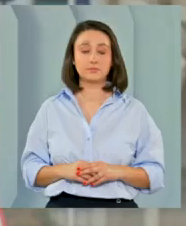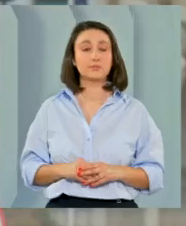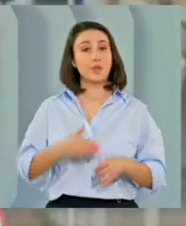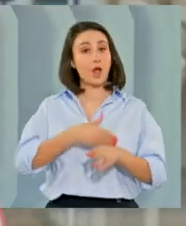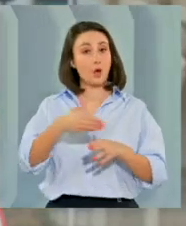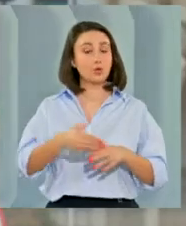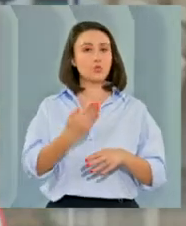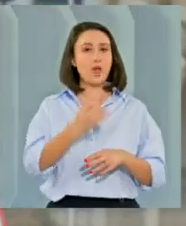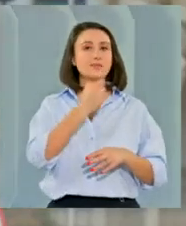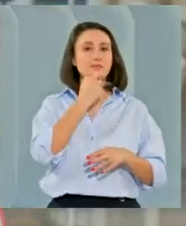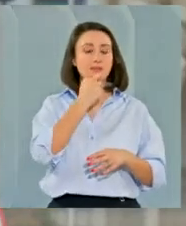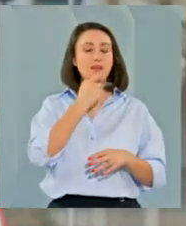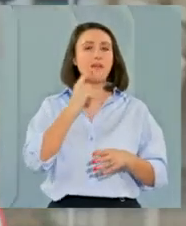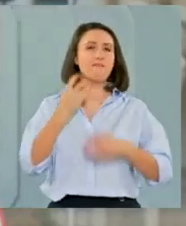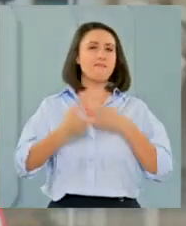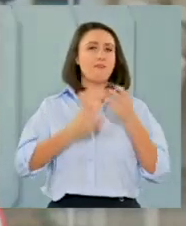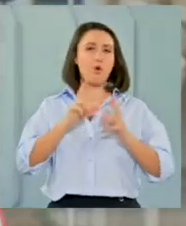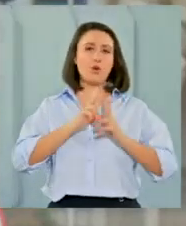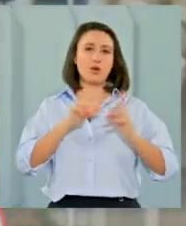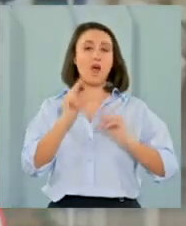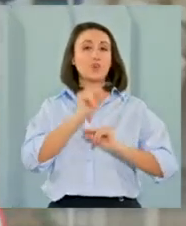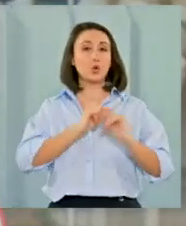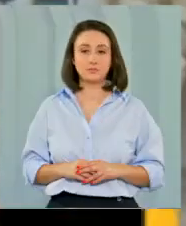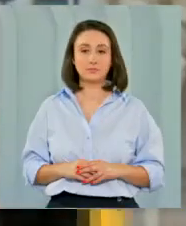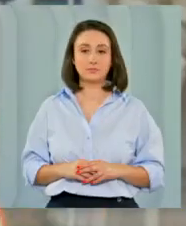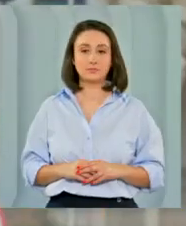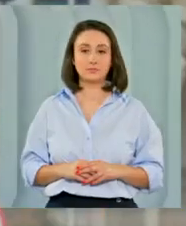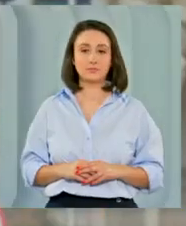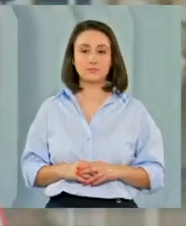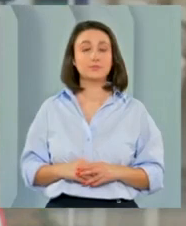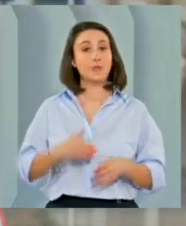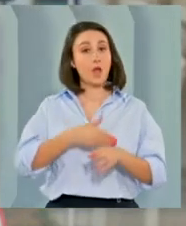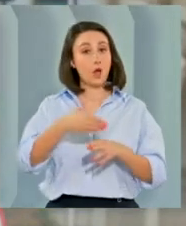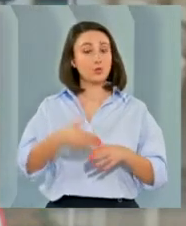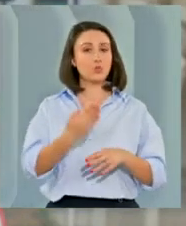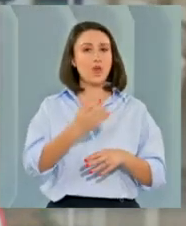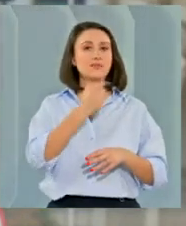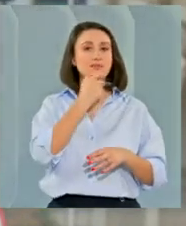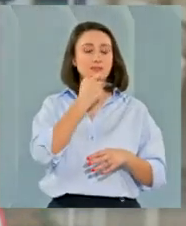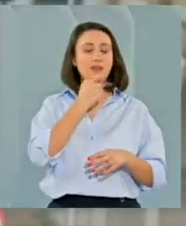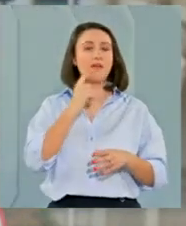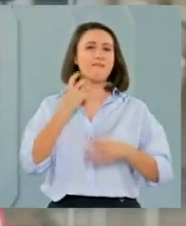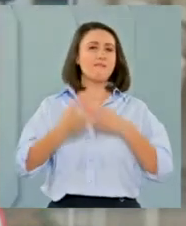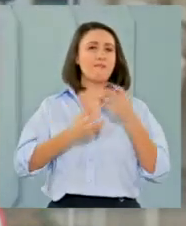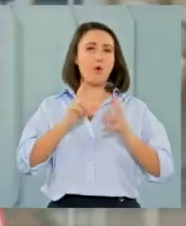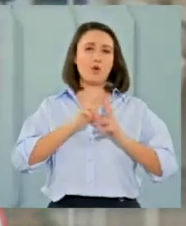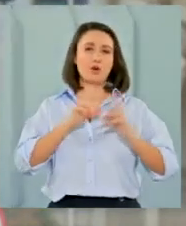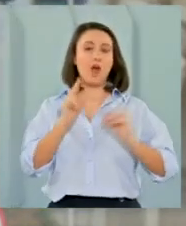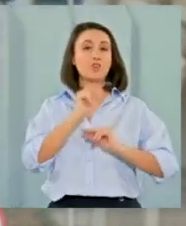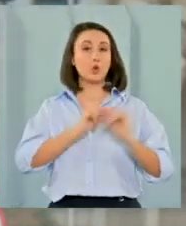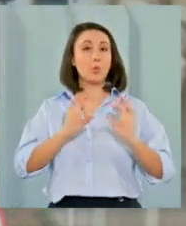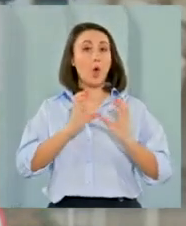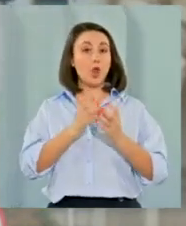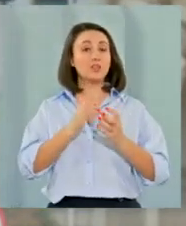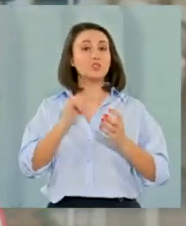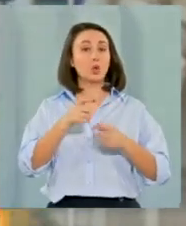trecut mai bine de 6 ani de la incendiul teribil de la colectiv, iar au trecut mai bine de 6 ani de la incendiul teribil de la colectiv,